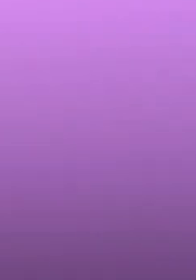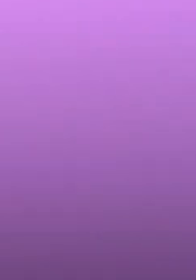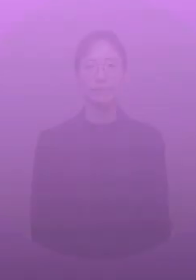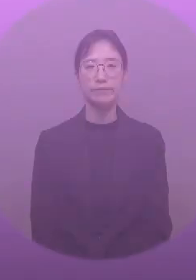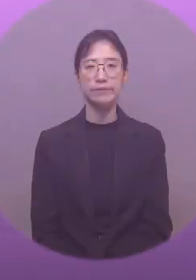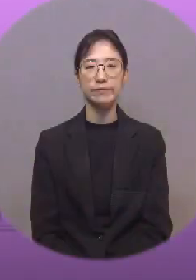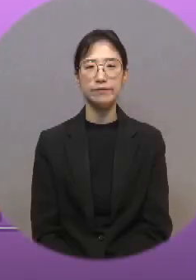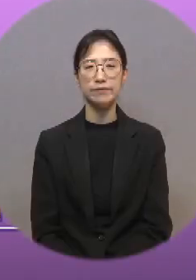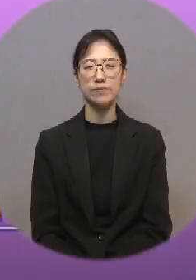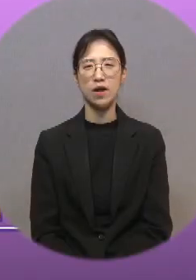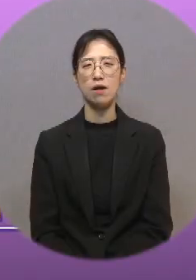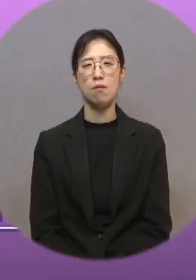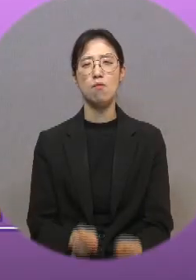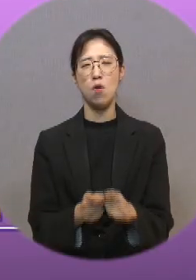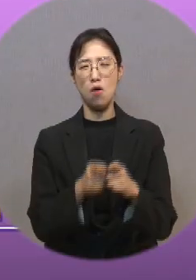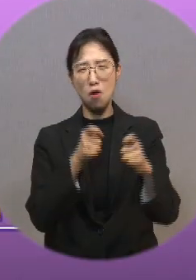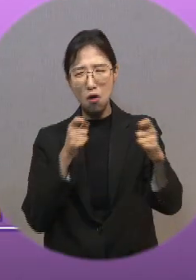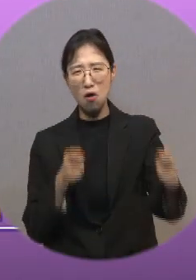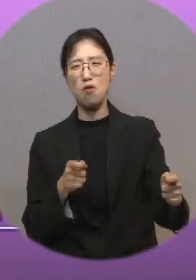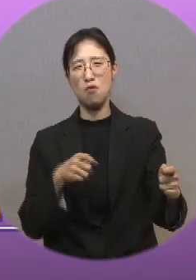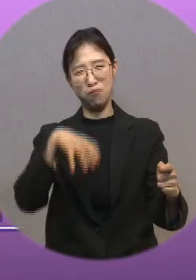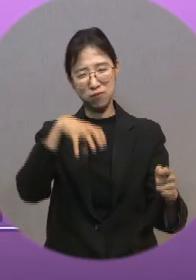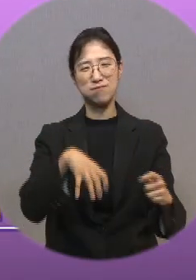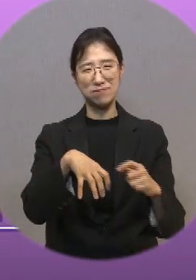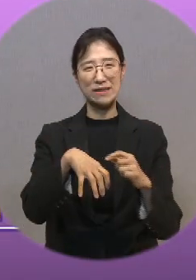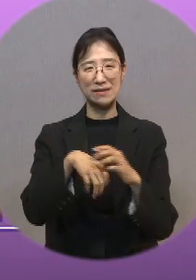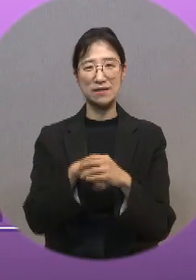먼 이국 땅에서